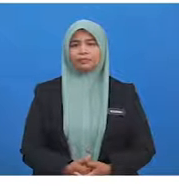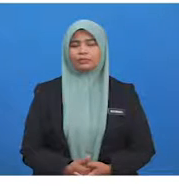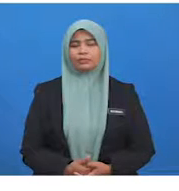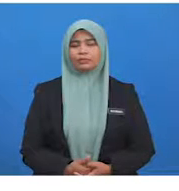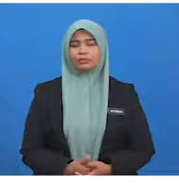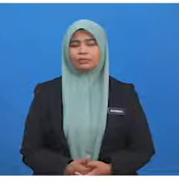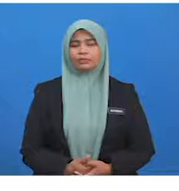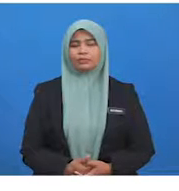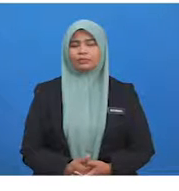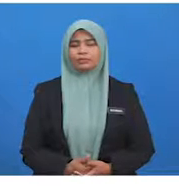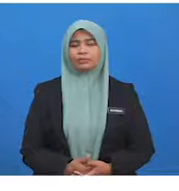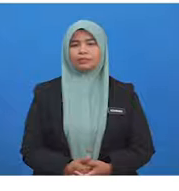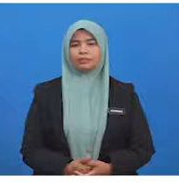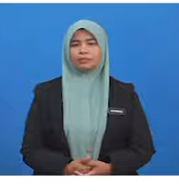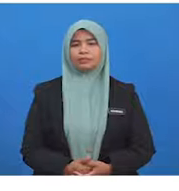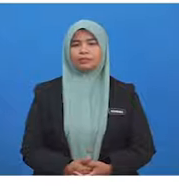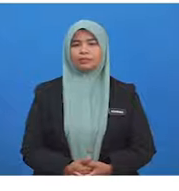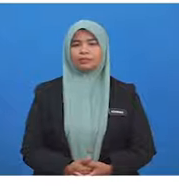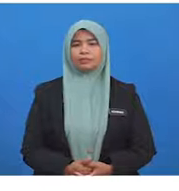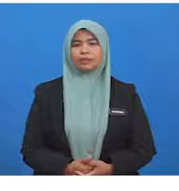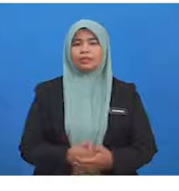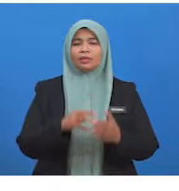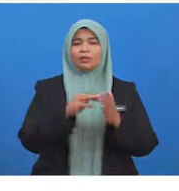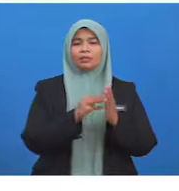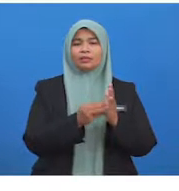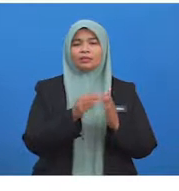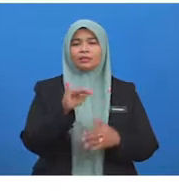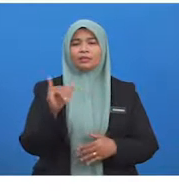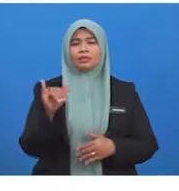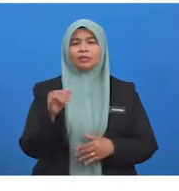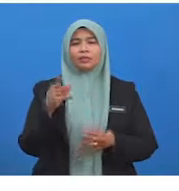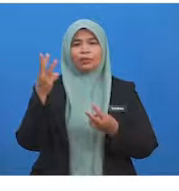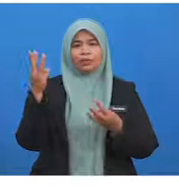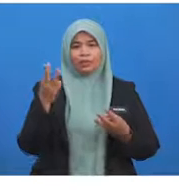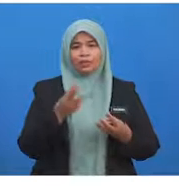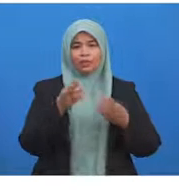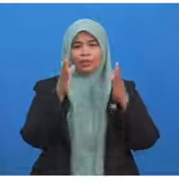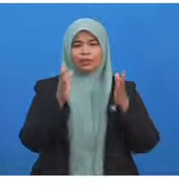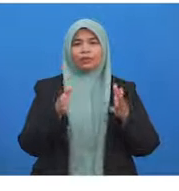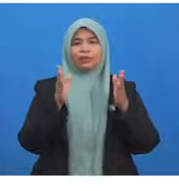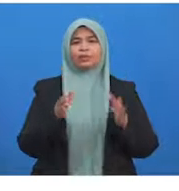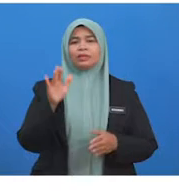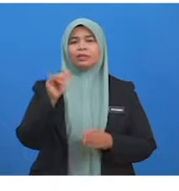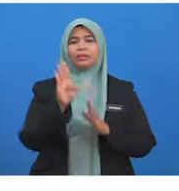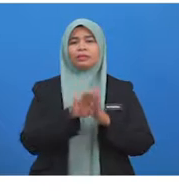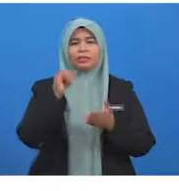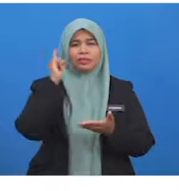fil qatla. Sadaqallahul azim. Maksudnya, wahai orang-orang yang